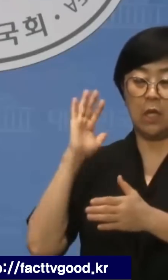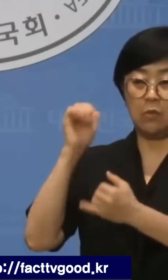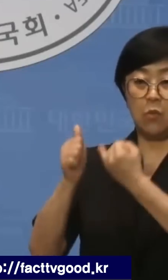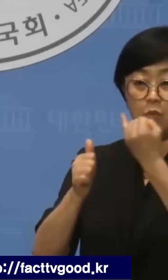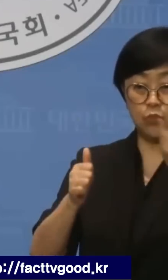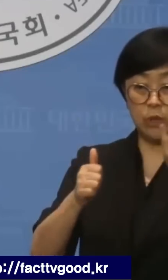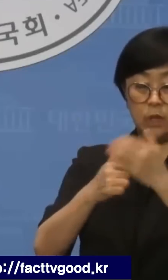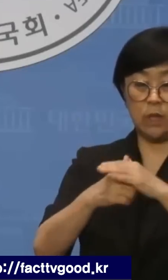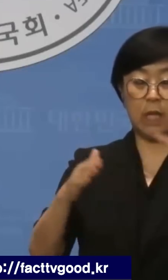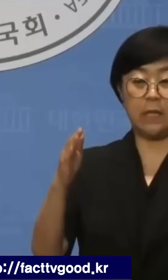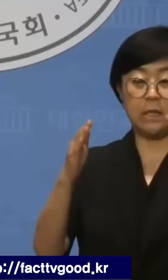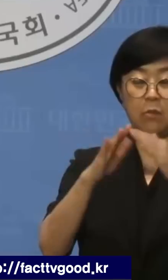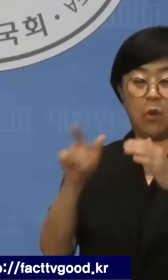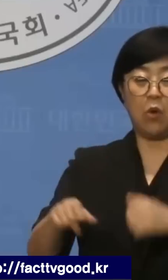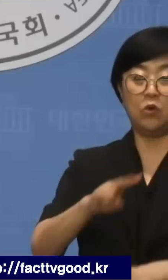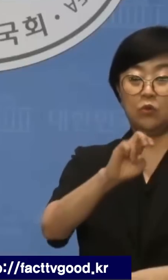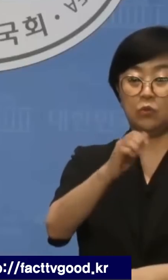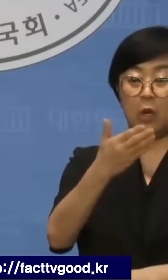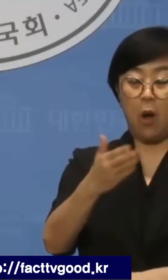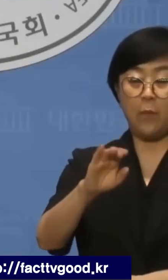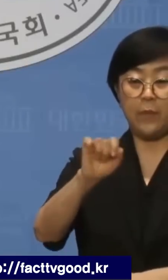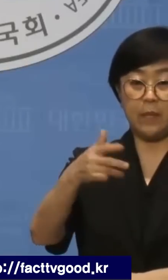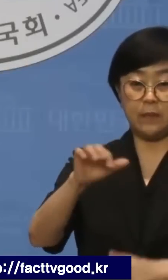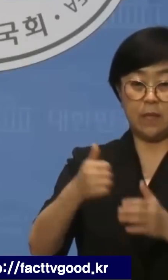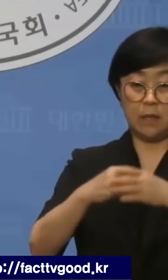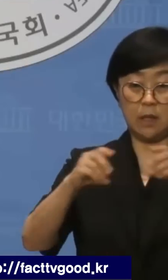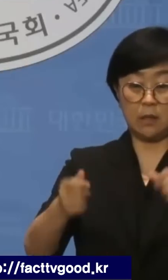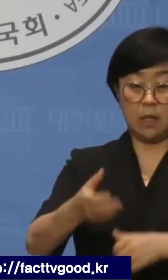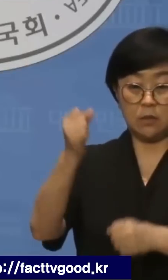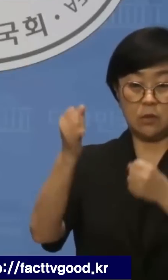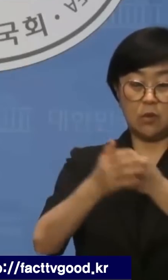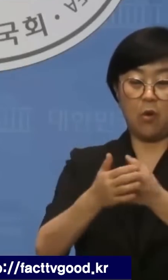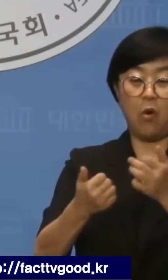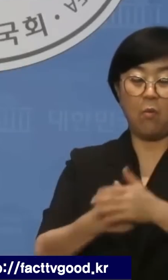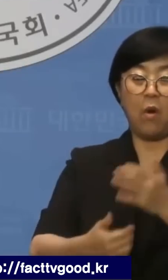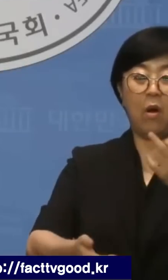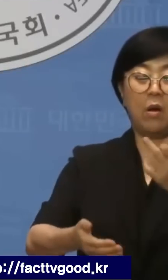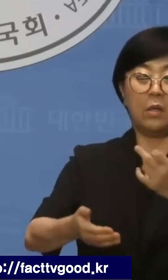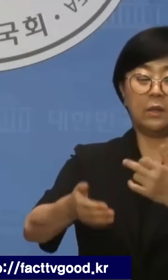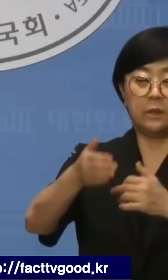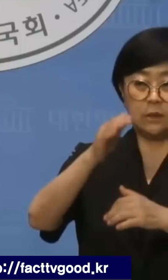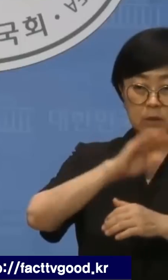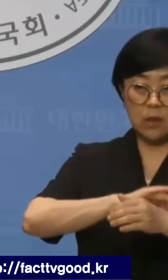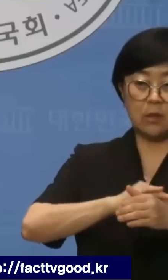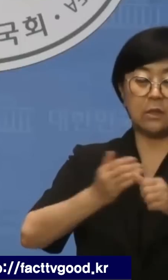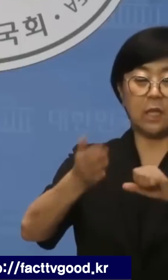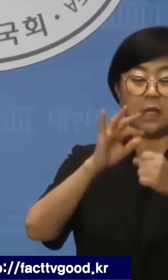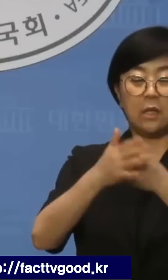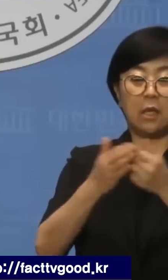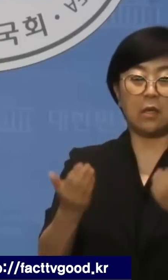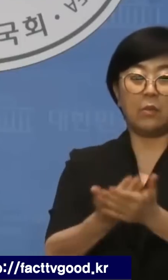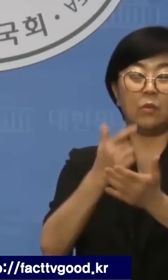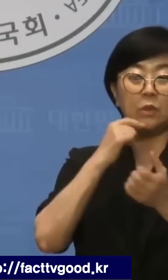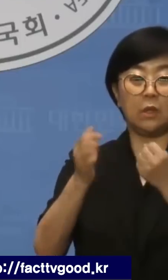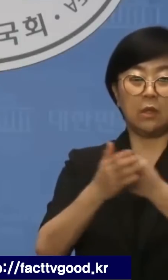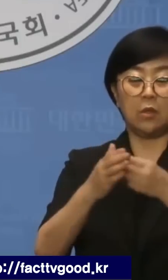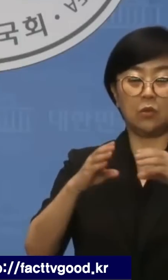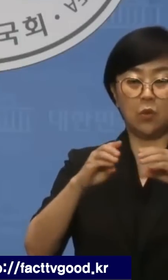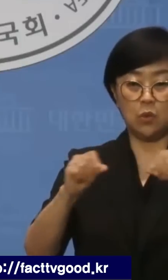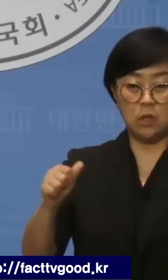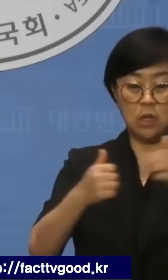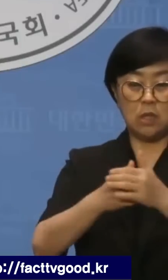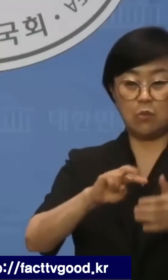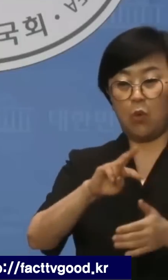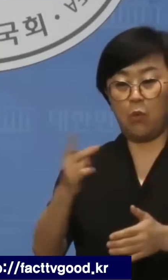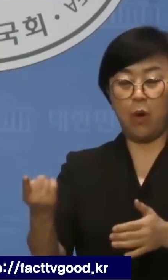일가가 29필지의 땅을 소유하고 있고 선산이라 개발을 못한다더니 토지 지목